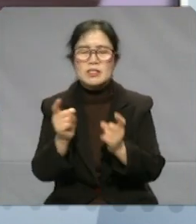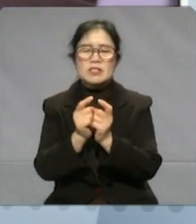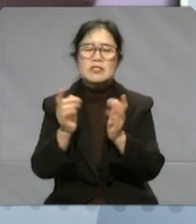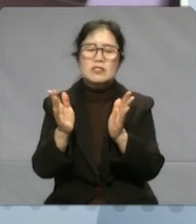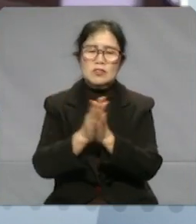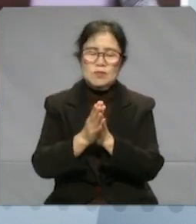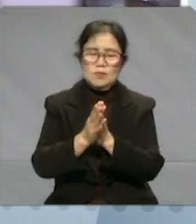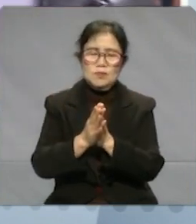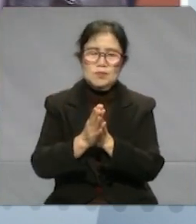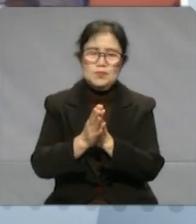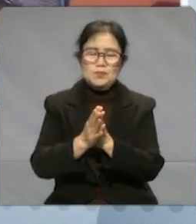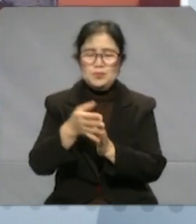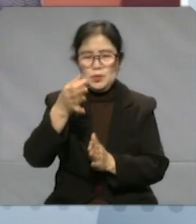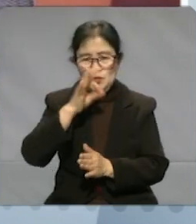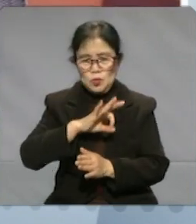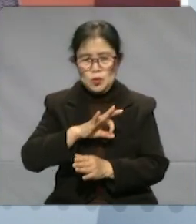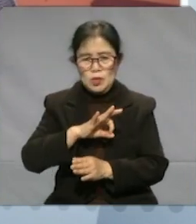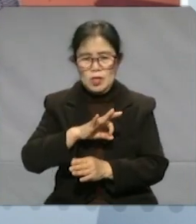직접적으로